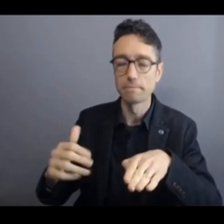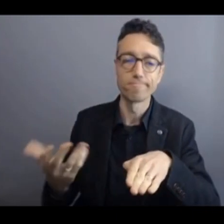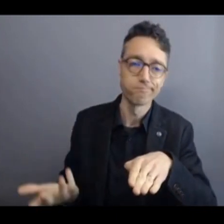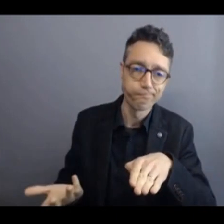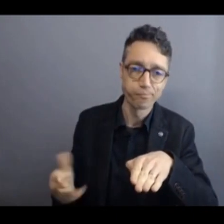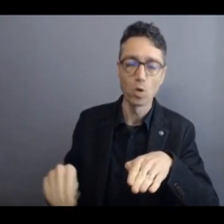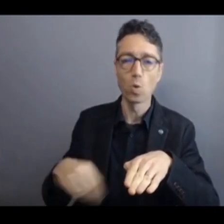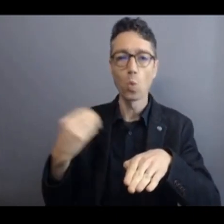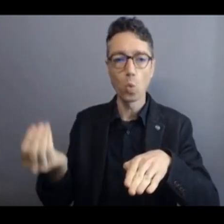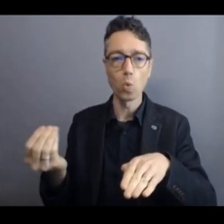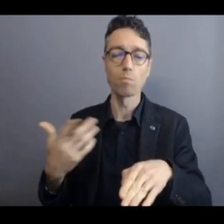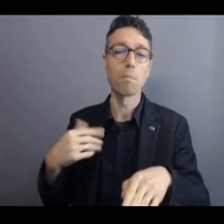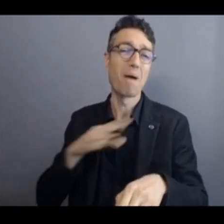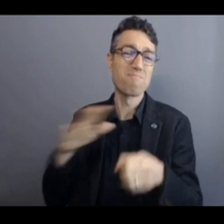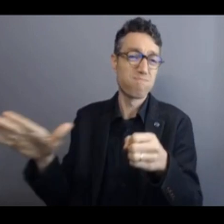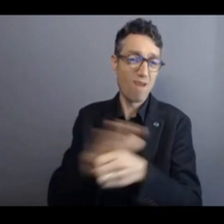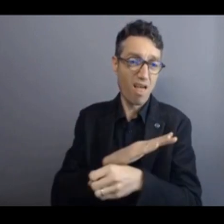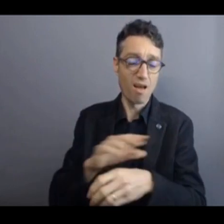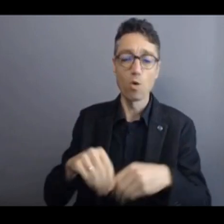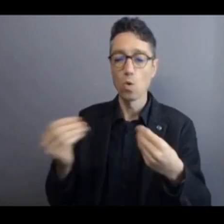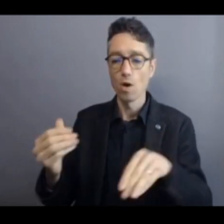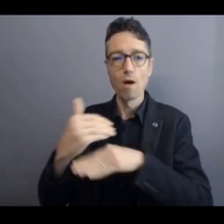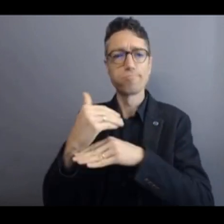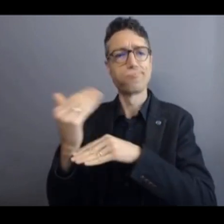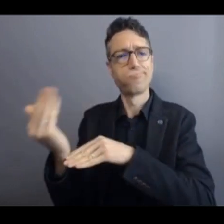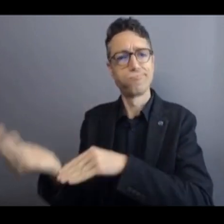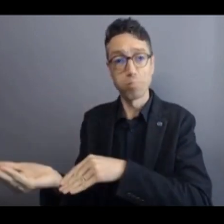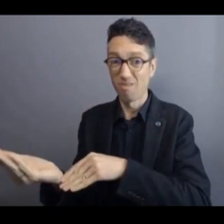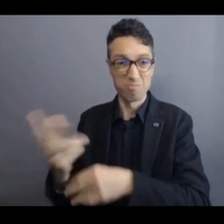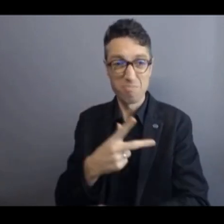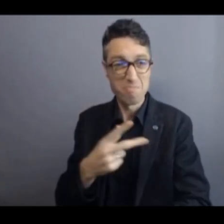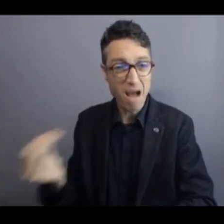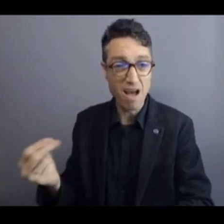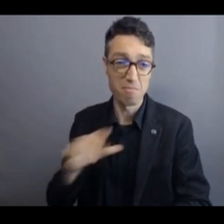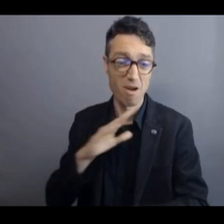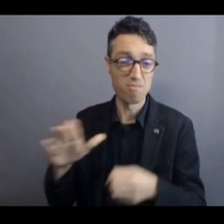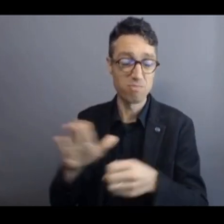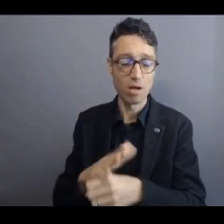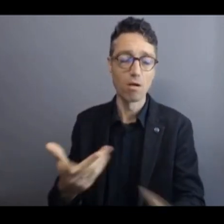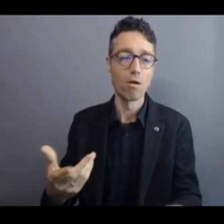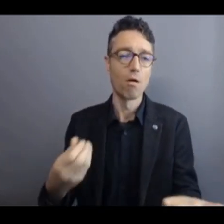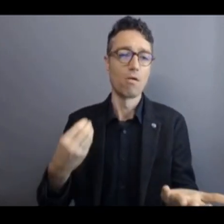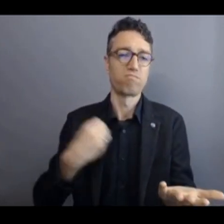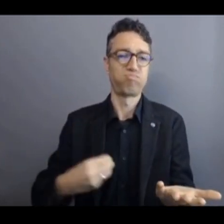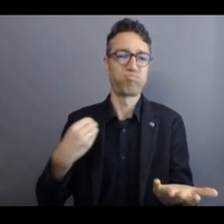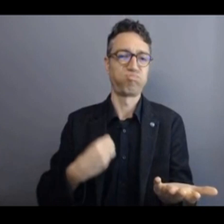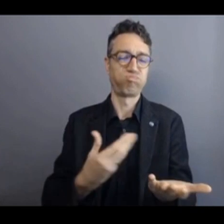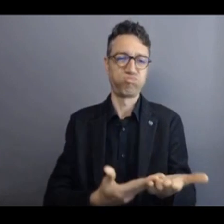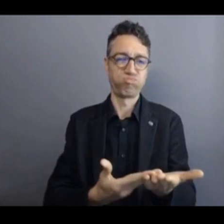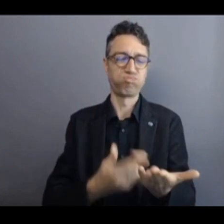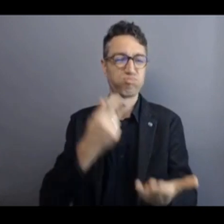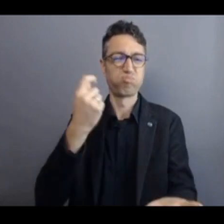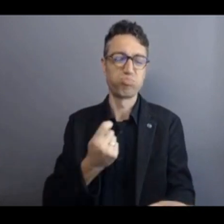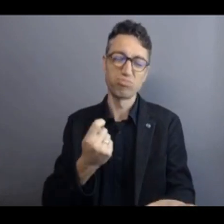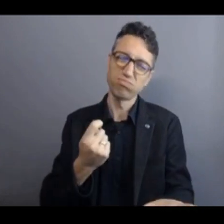est plein, et ça, c'est un petit peu agaçant. Je l'ai dit tout à l'heure, le train, l'avion, pour moi, enfin, aujourd'hui, c'est vraiment, ça, c'est pas mal. Ça marche tout seul, ça fonctionne.